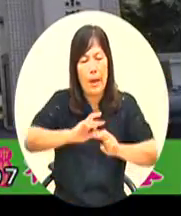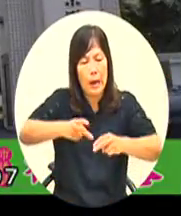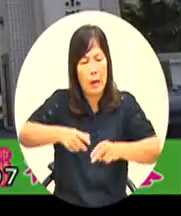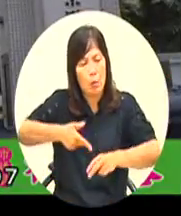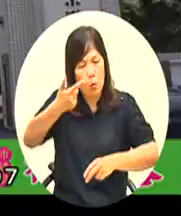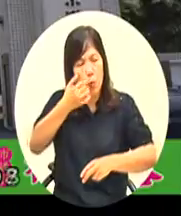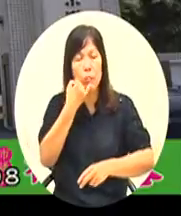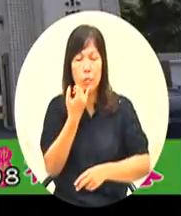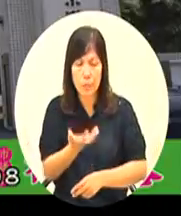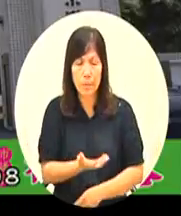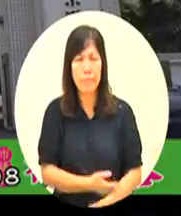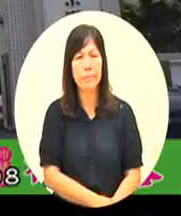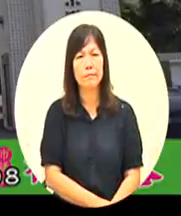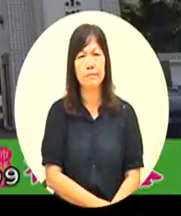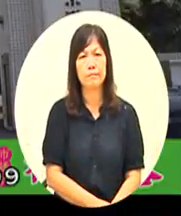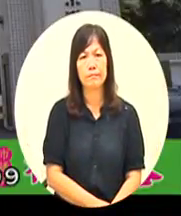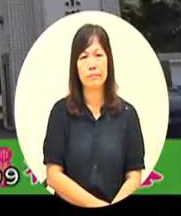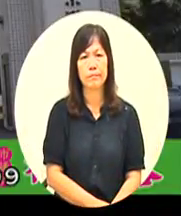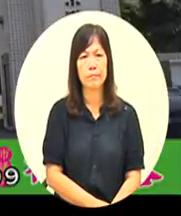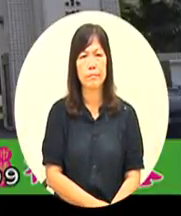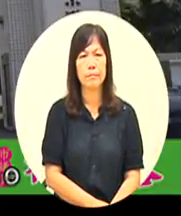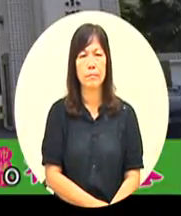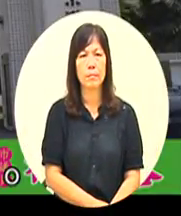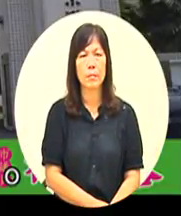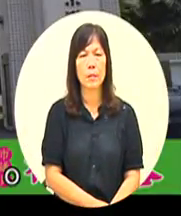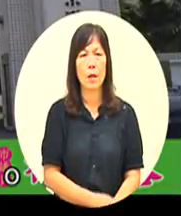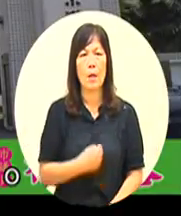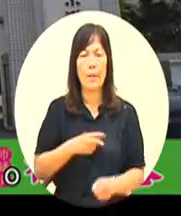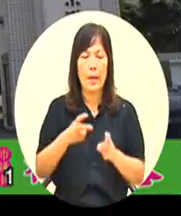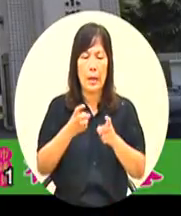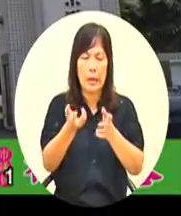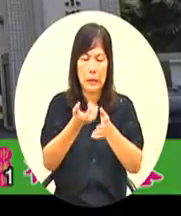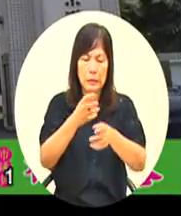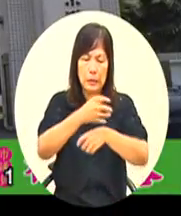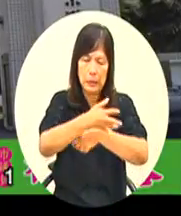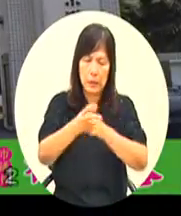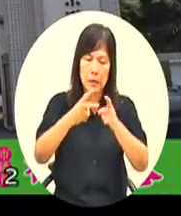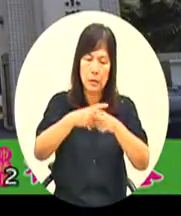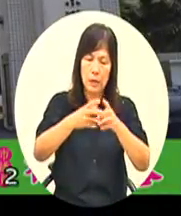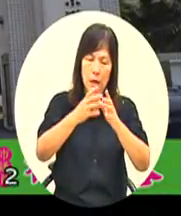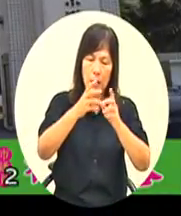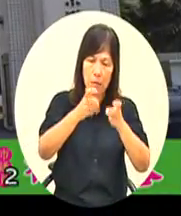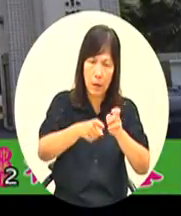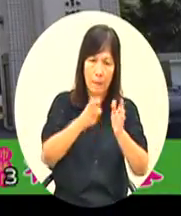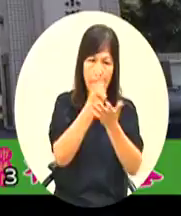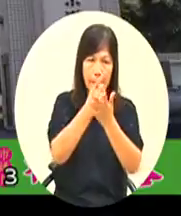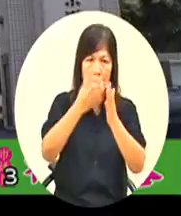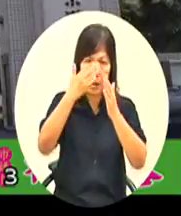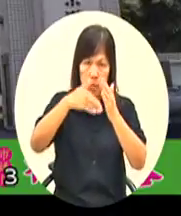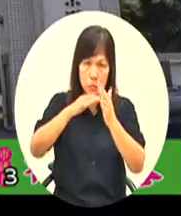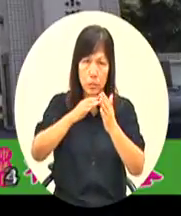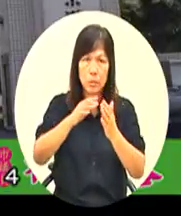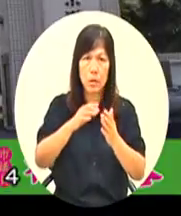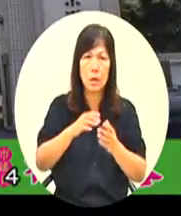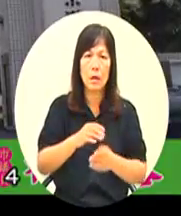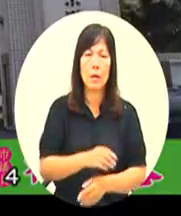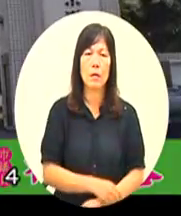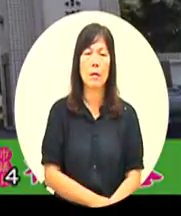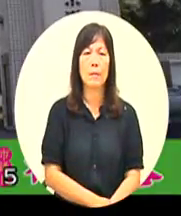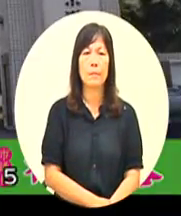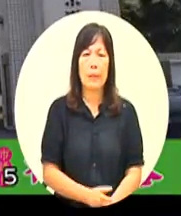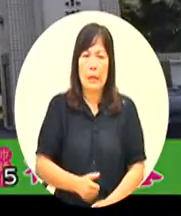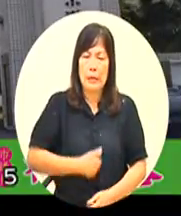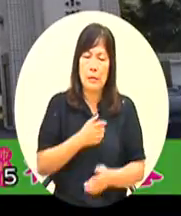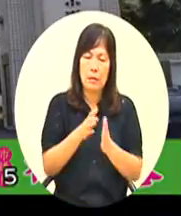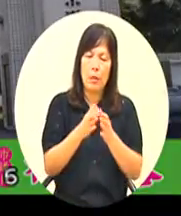不好？那因为我们前镇小港各级学校的学校真的是需要